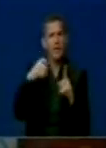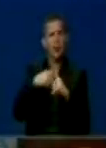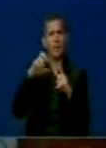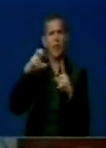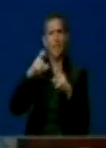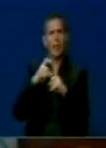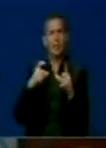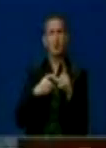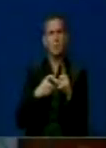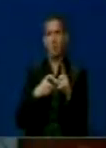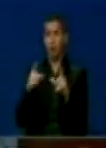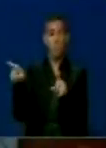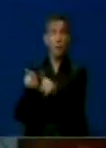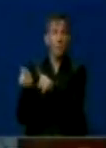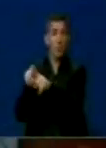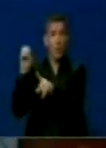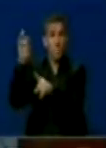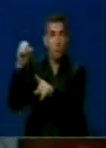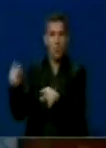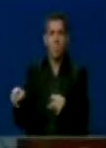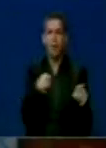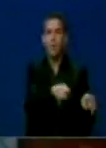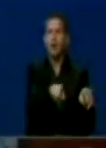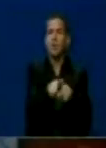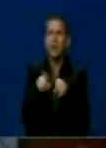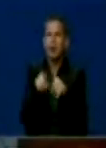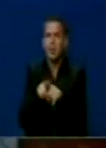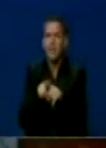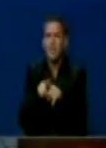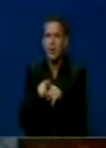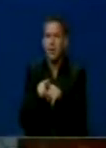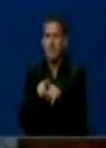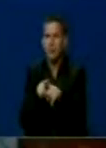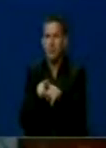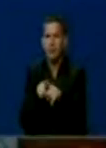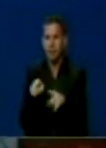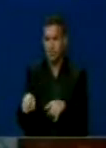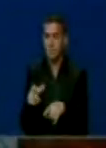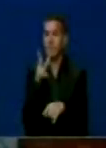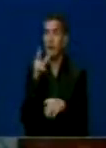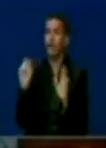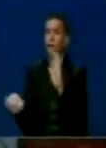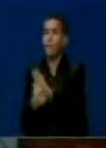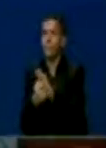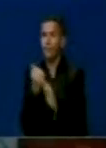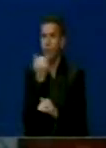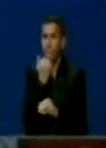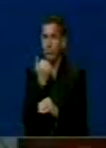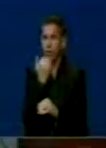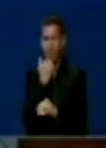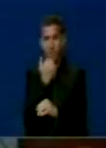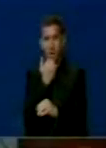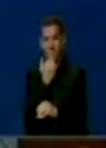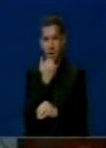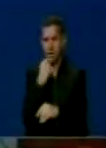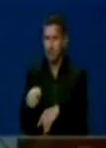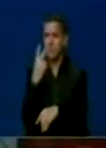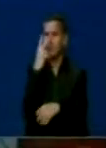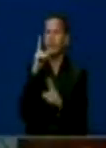tillë po i ndodhet edhe PTK-s tash. Pra privatizimi, vetë ky diskutim për privatizimin, dhe kjo tendencë e qeverisë për me privatizu PTK-n, në fakt po e dëmton